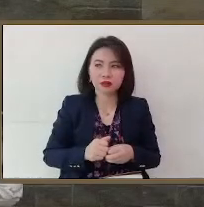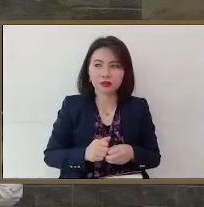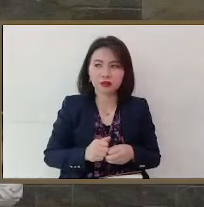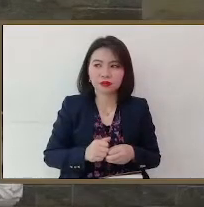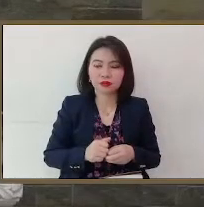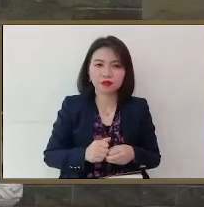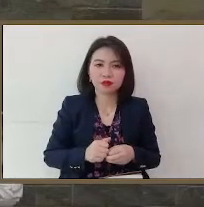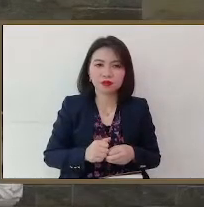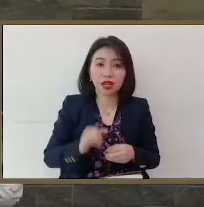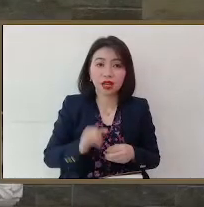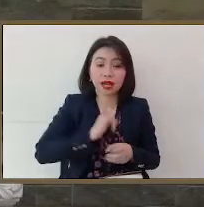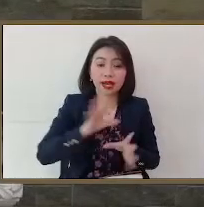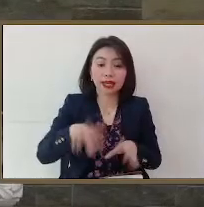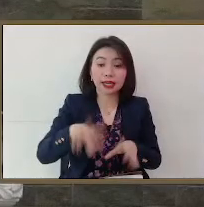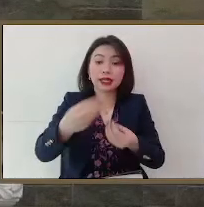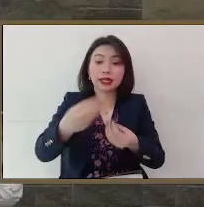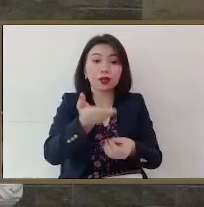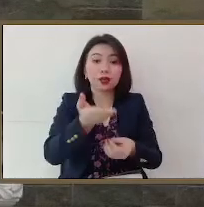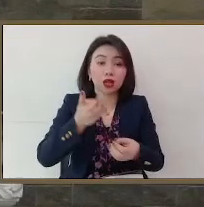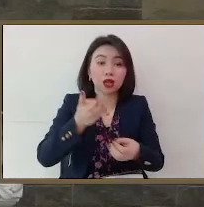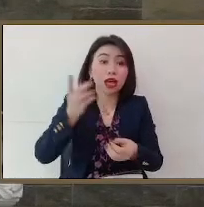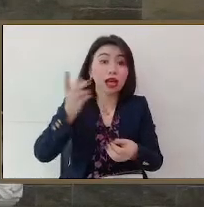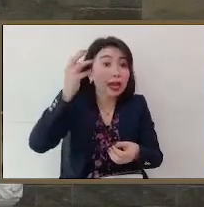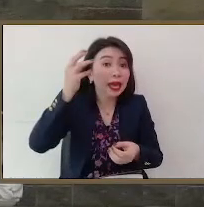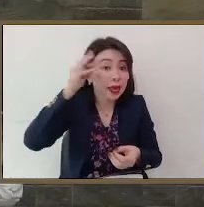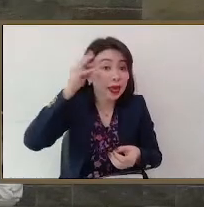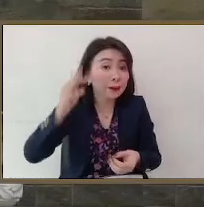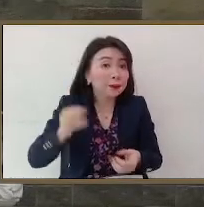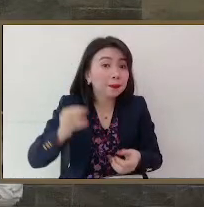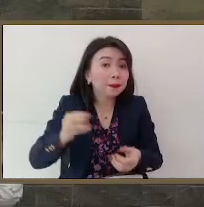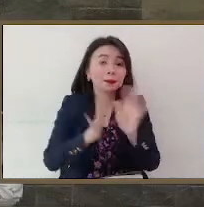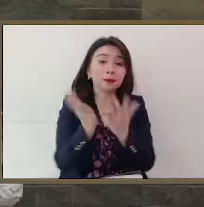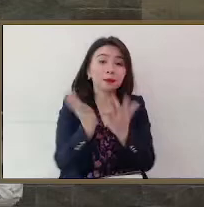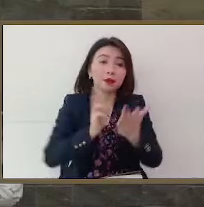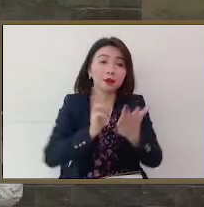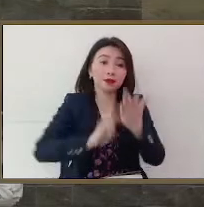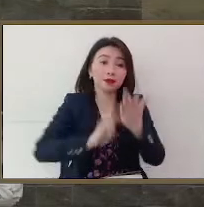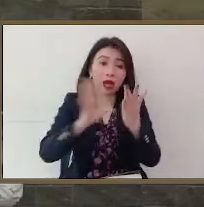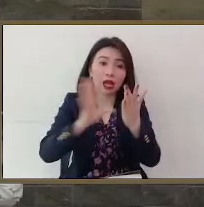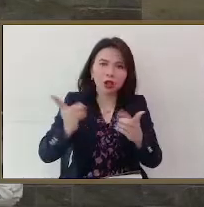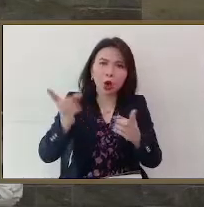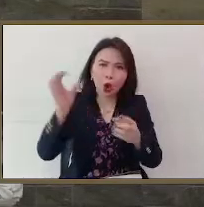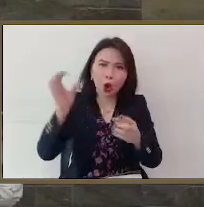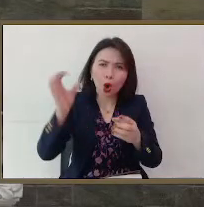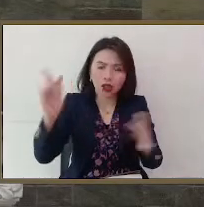ko, basahin mo yan. Now, anong paniwala mo dyan? I-connect mo yan, sinasabi mo.